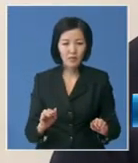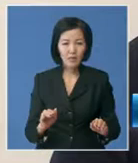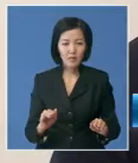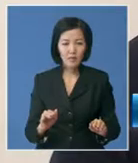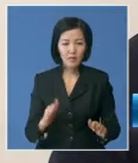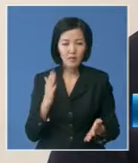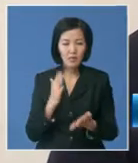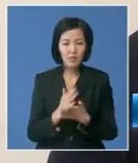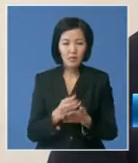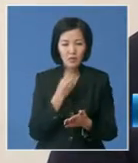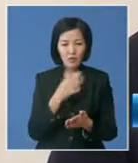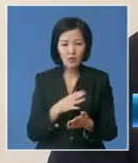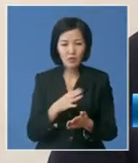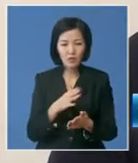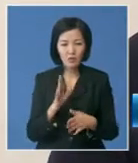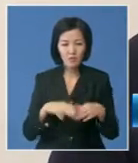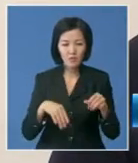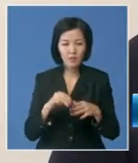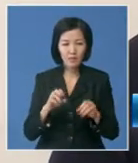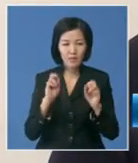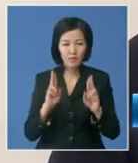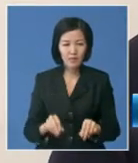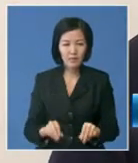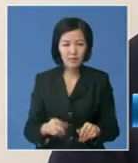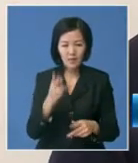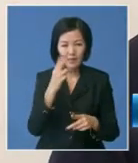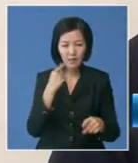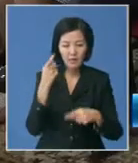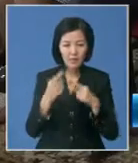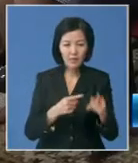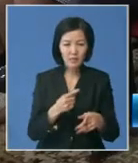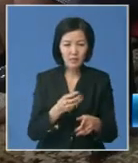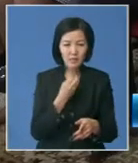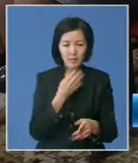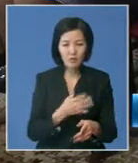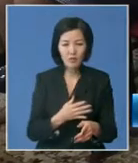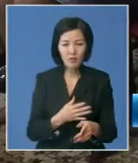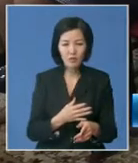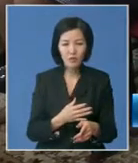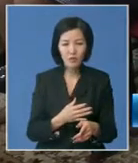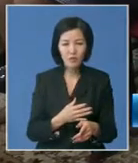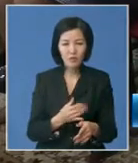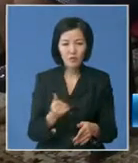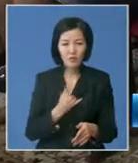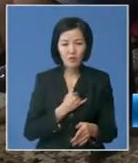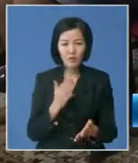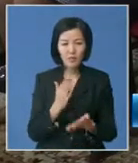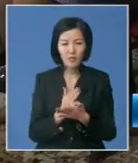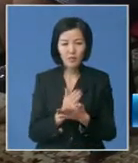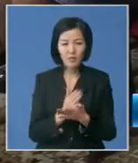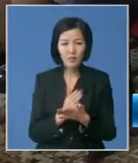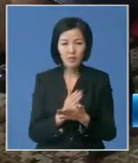специалисты хранится у нас очень хорошая и самый главный у нас есть